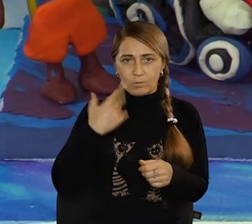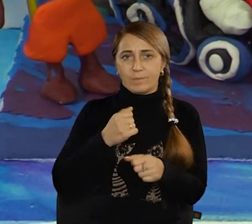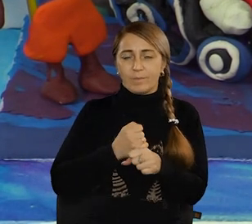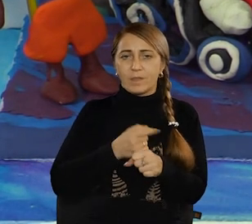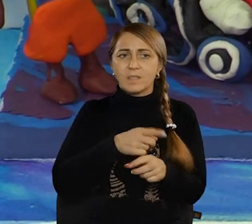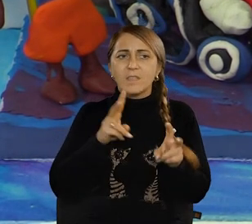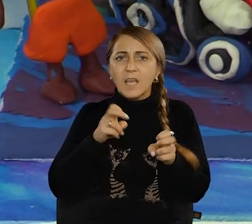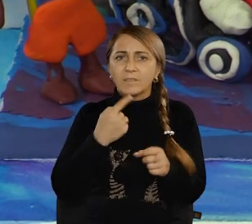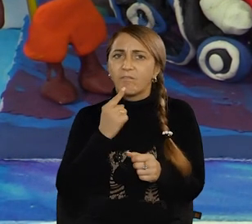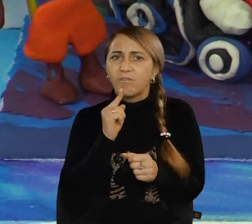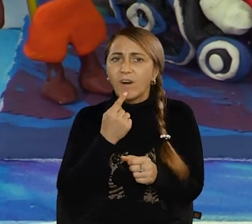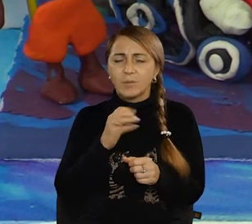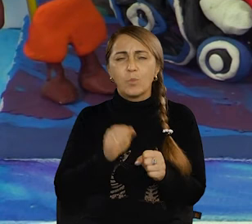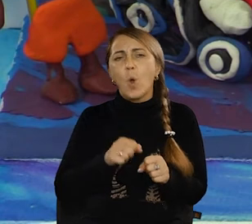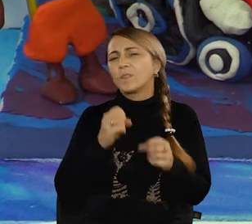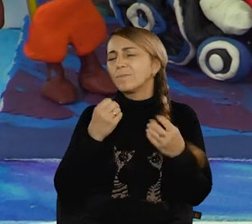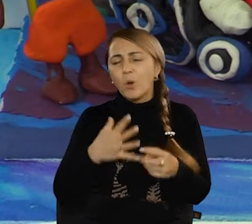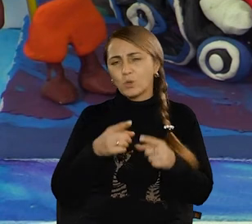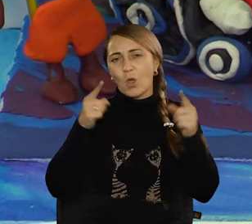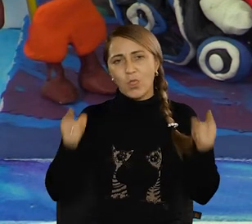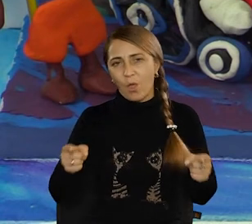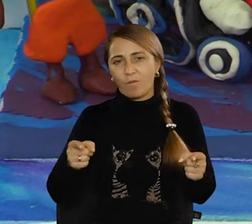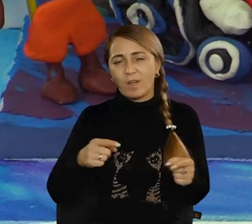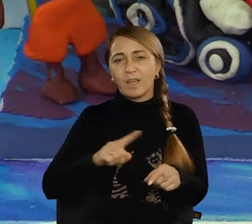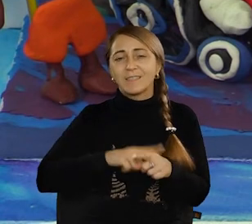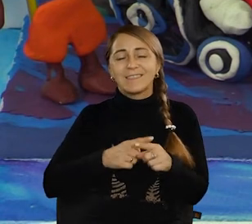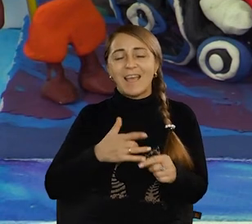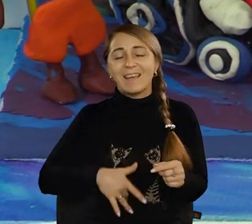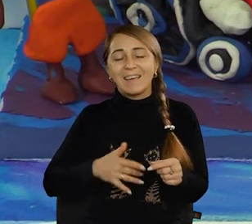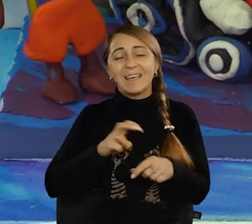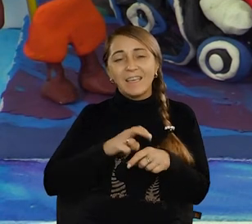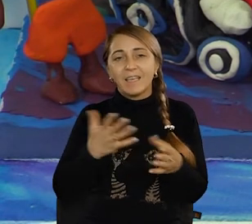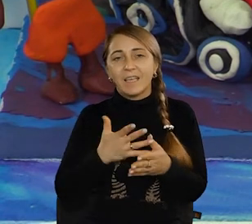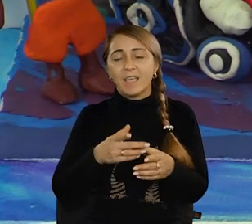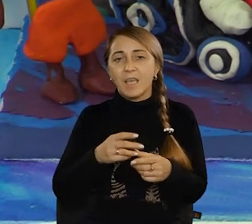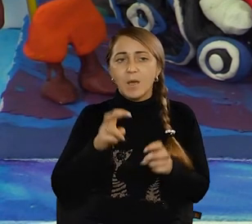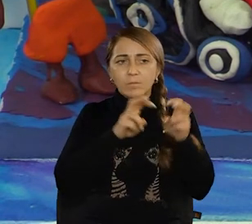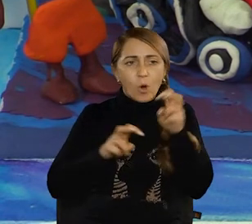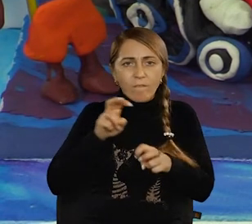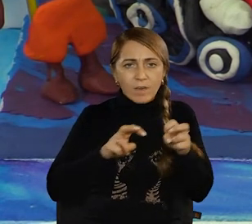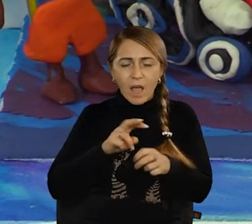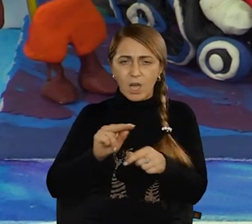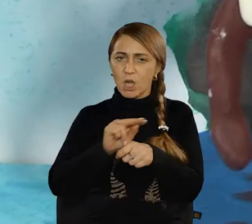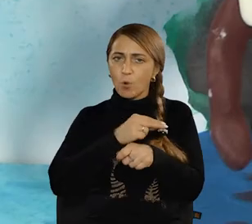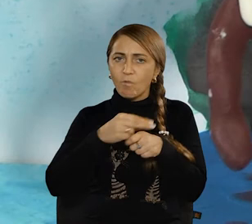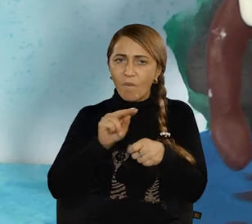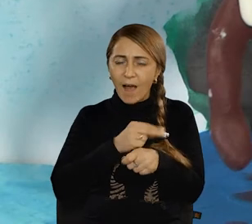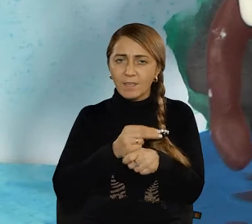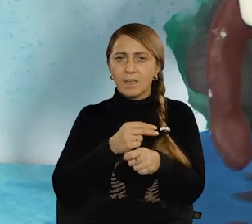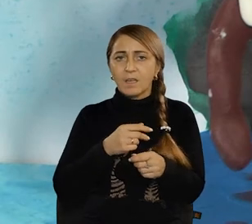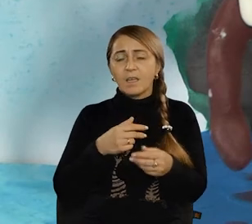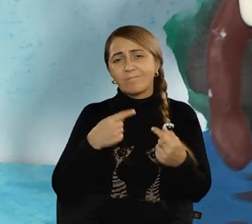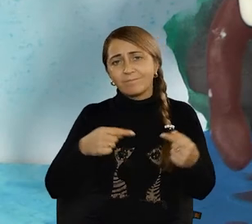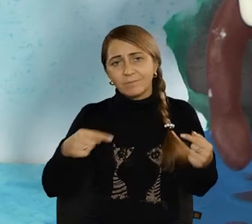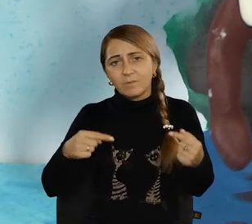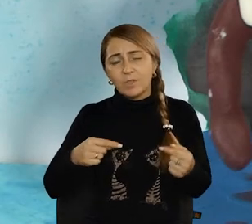Та ні, просто довга. Гастроентеролог – це лікар, який займається діагностикою, лікуванням та